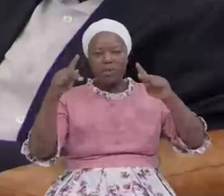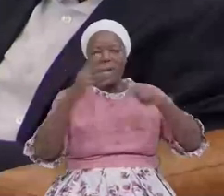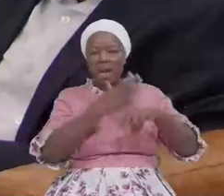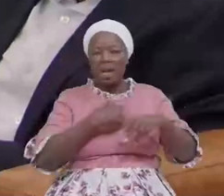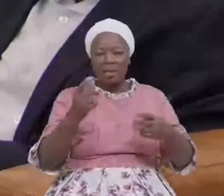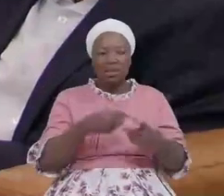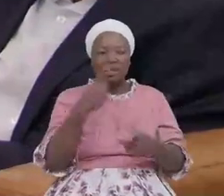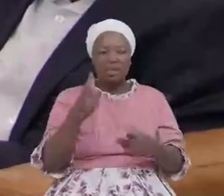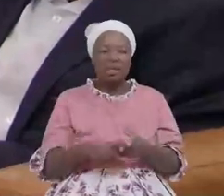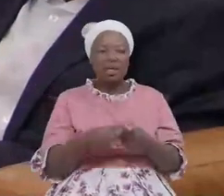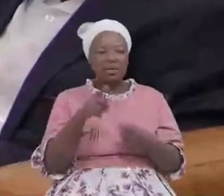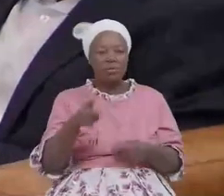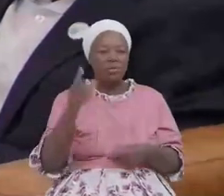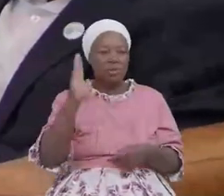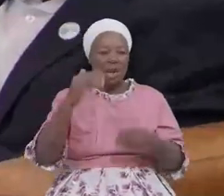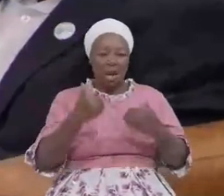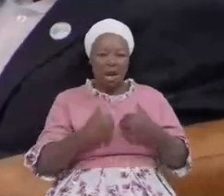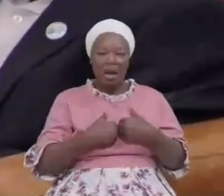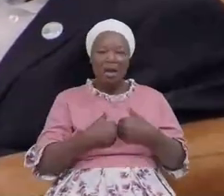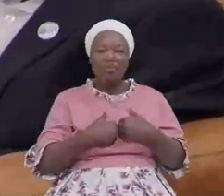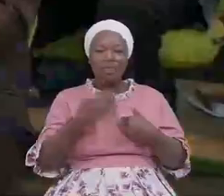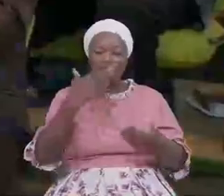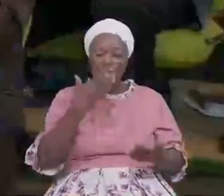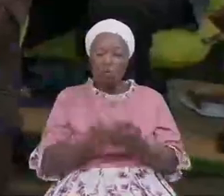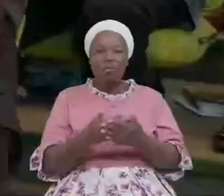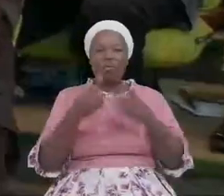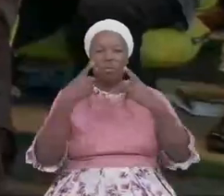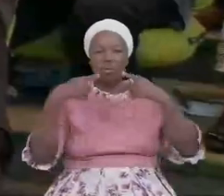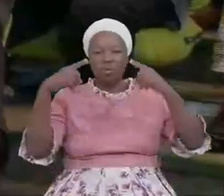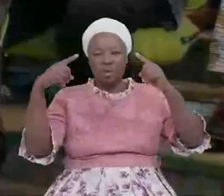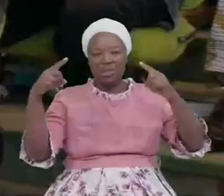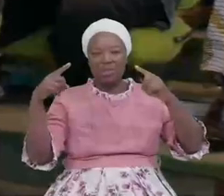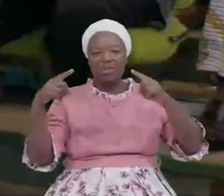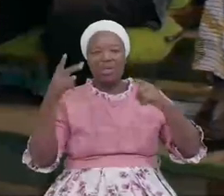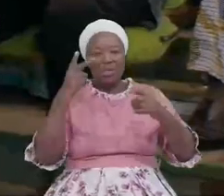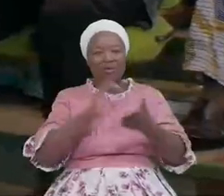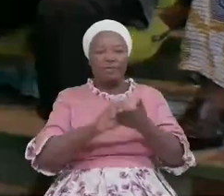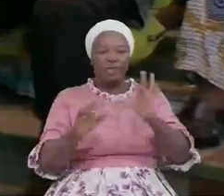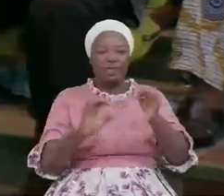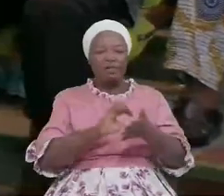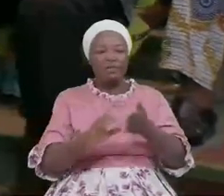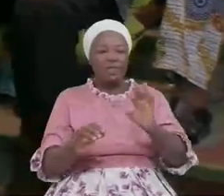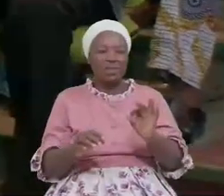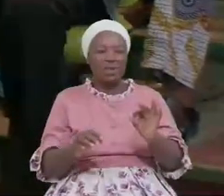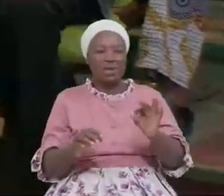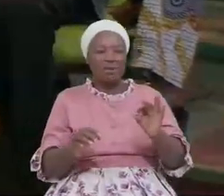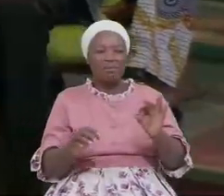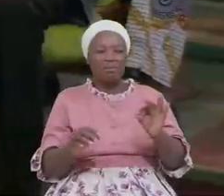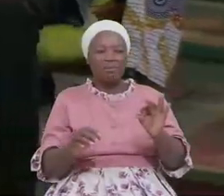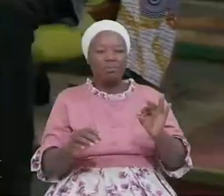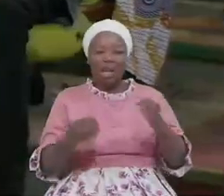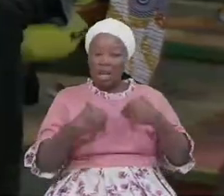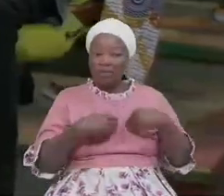que tu réussiras. Verset 9. Verset 9. Ne t'ai-je pas donné